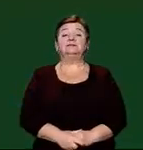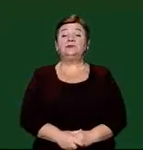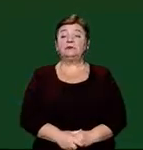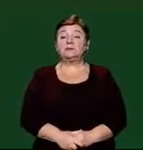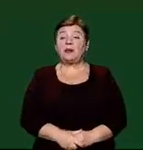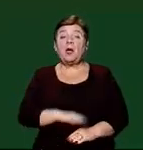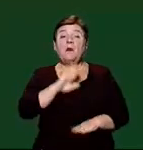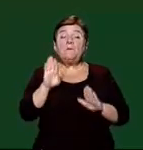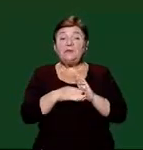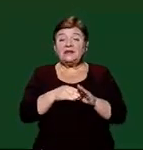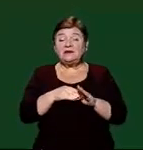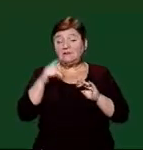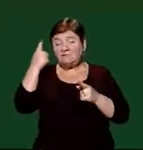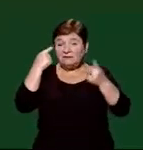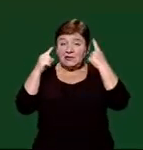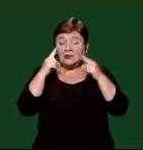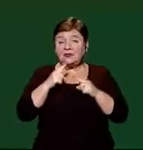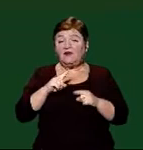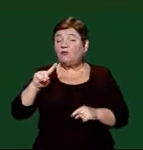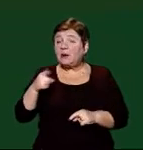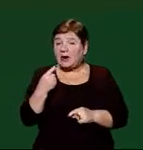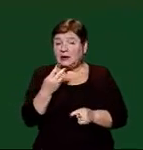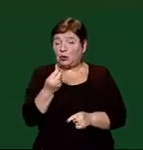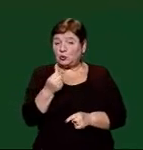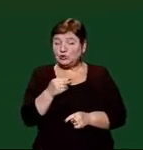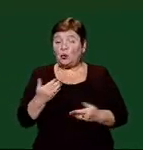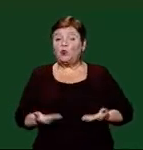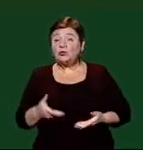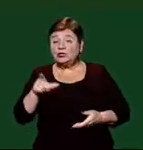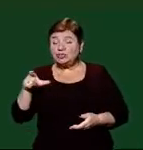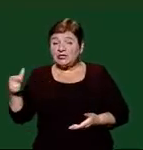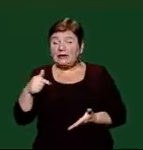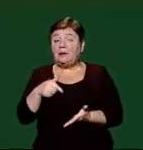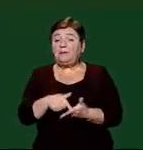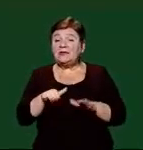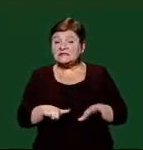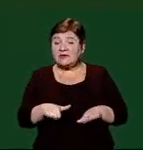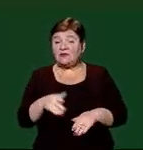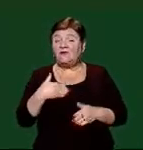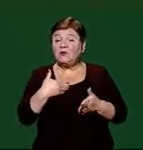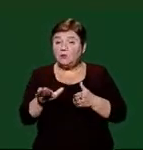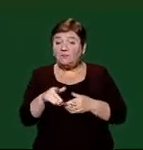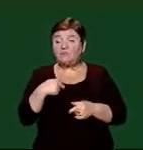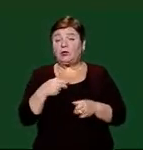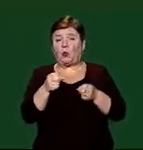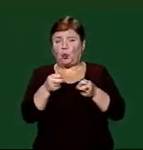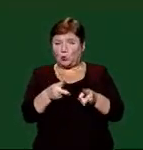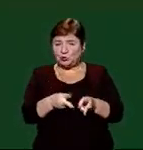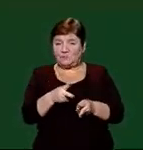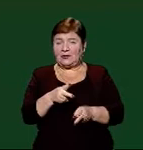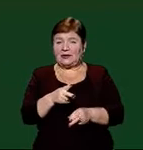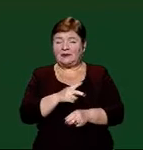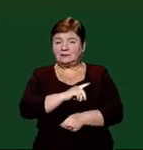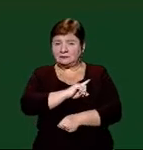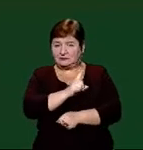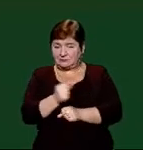Під вигаданими приводами зловмисники вимагали гроші у місцевих жителів. У випадку відмови вони погрожували їм